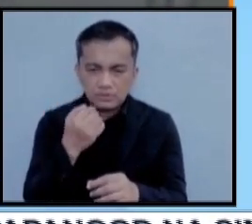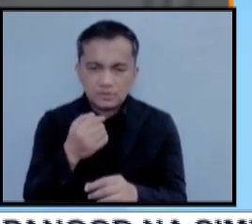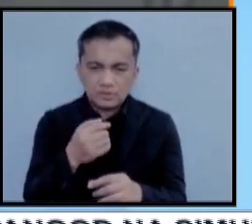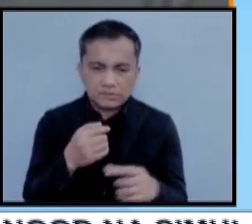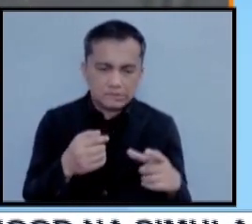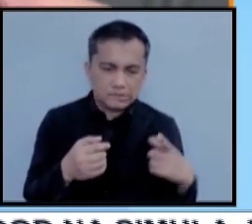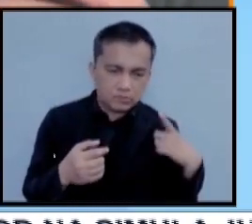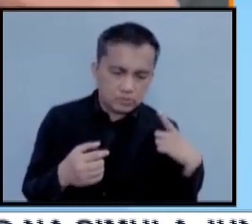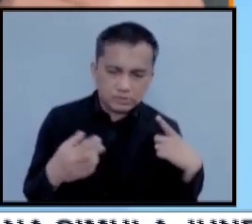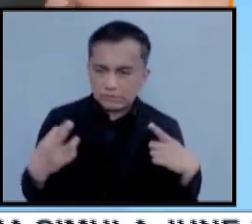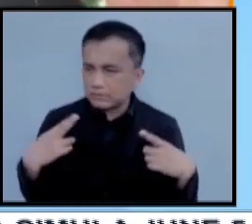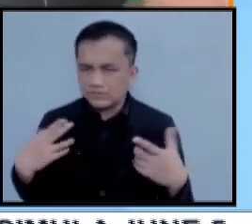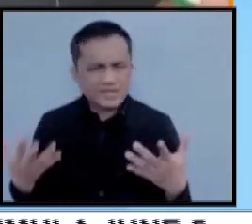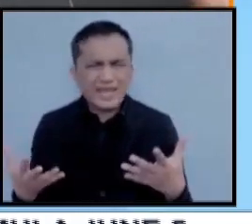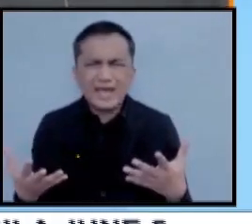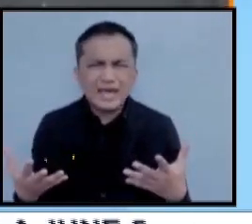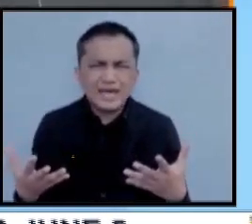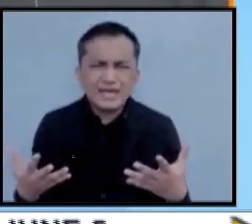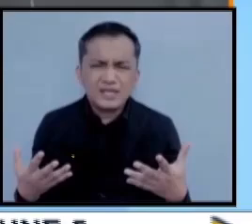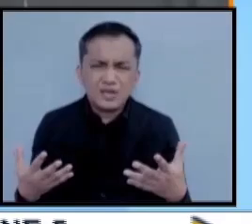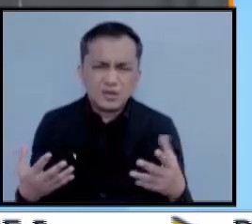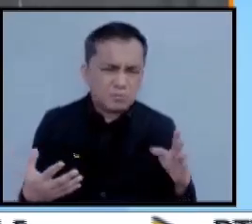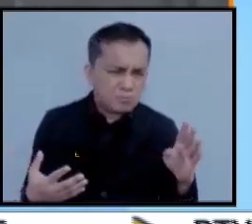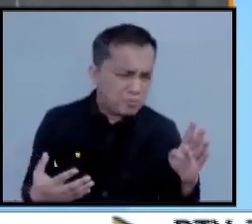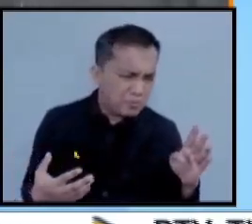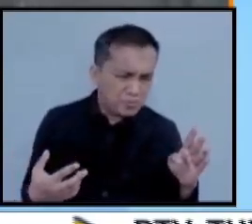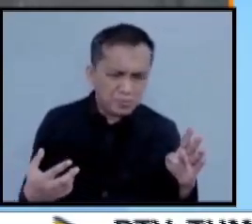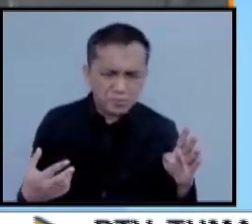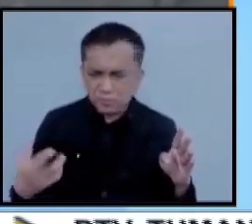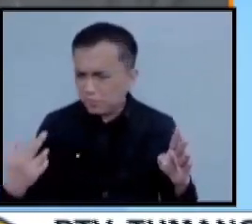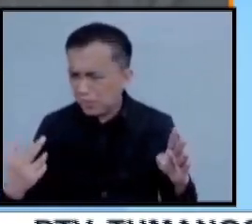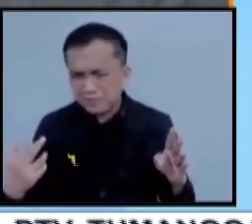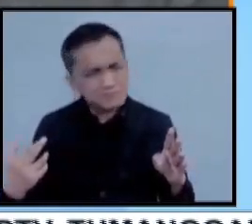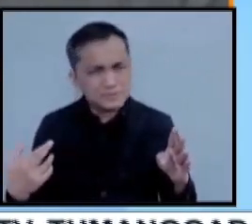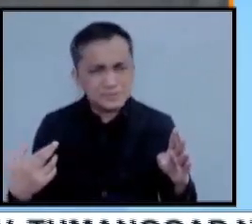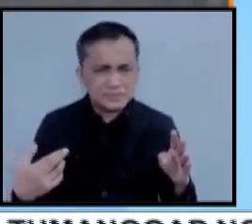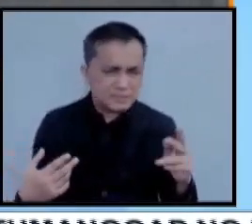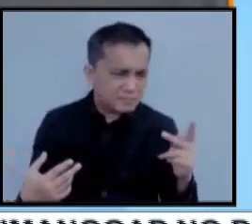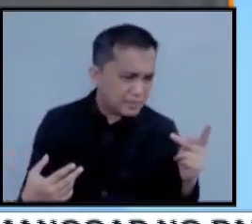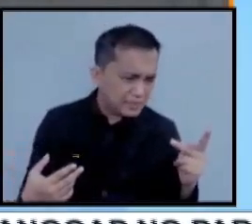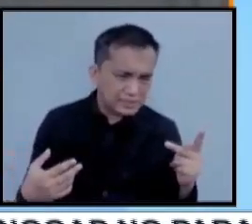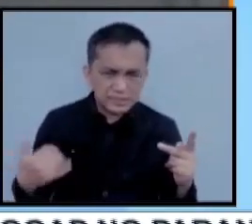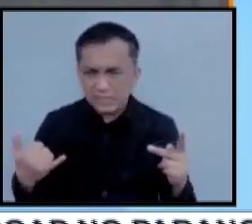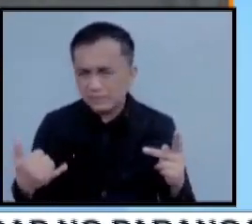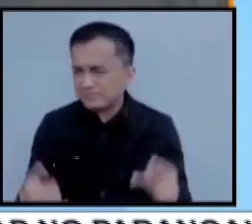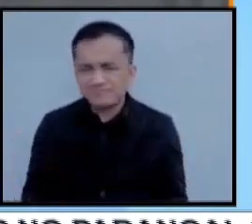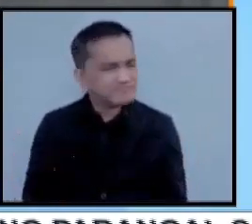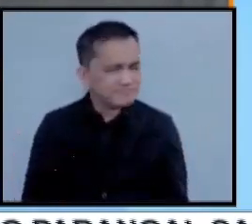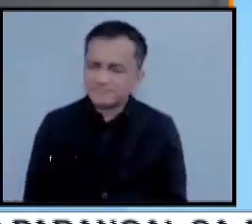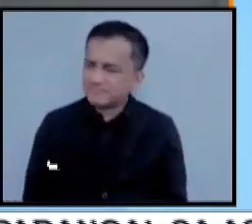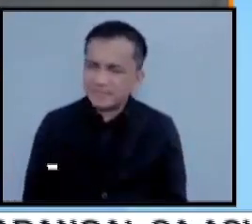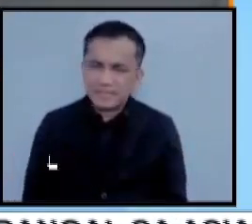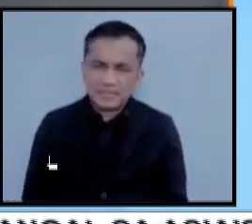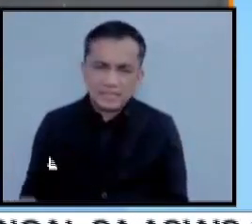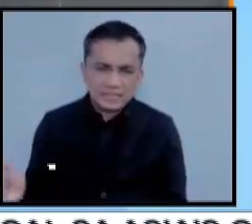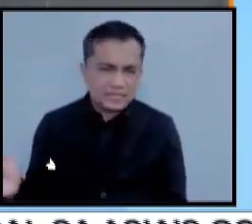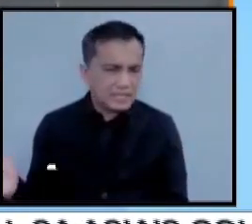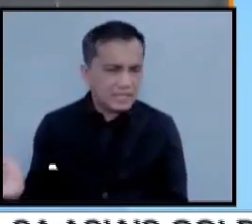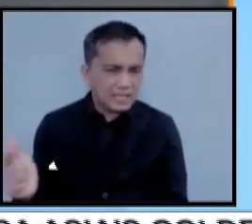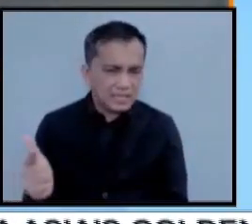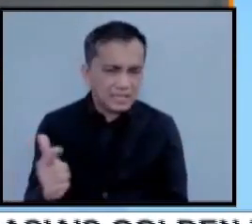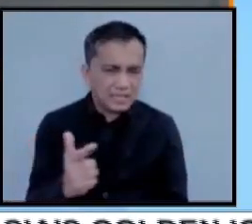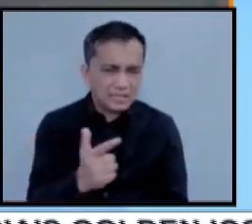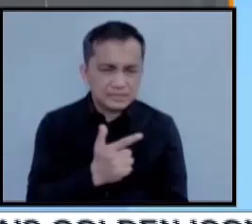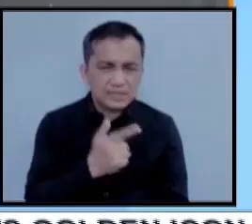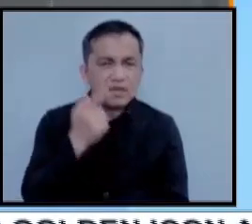dito walang kanan walang blue walang pula walang pink walang dilaw lahat yan para sa ating lahat ng